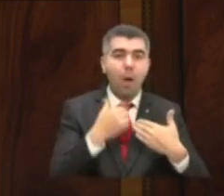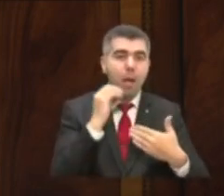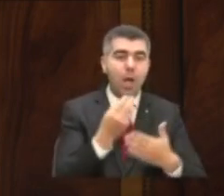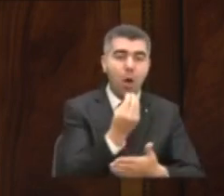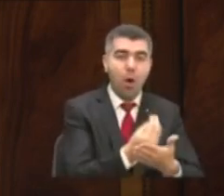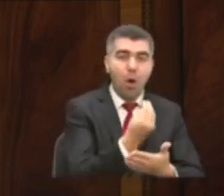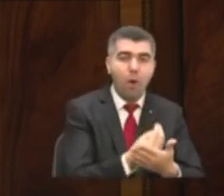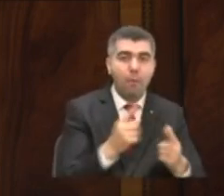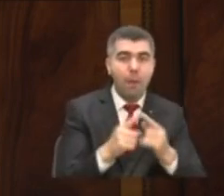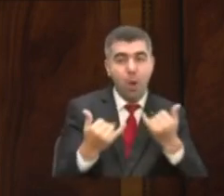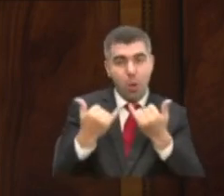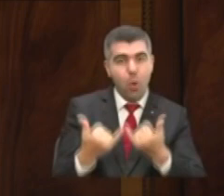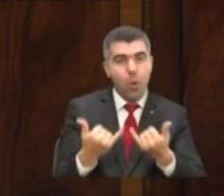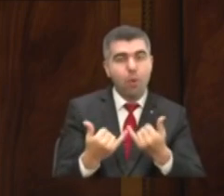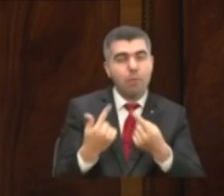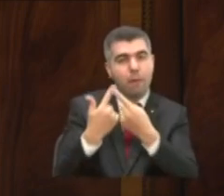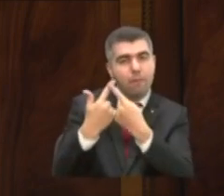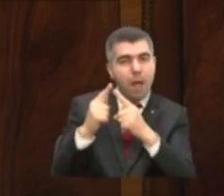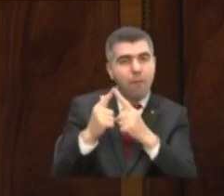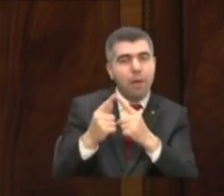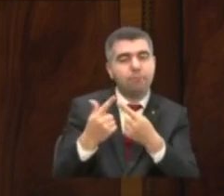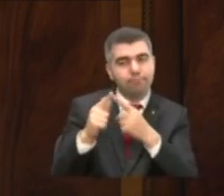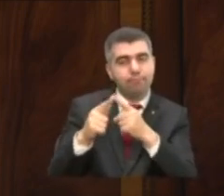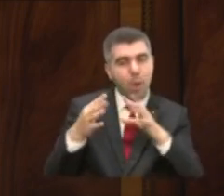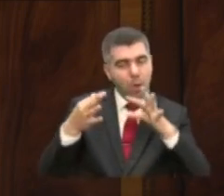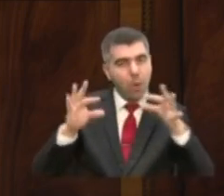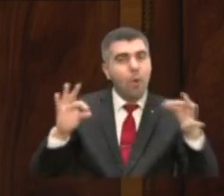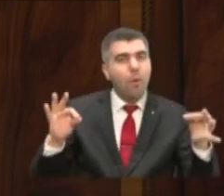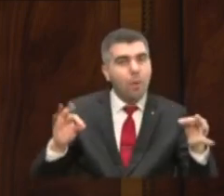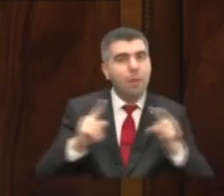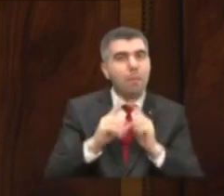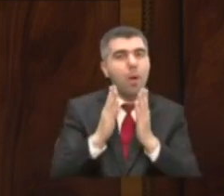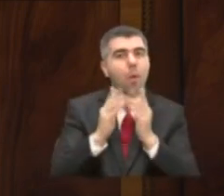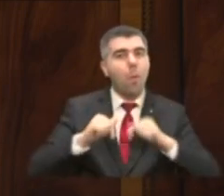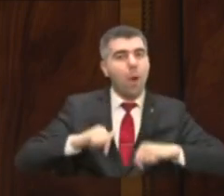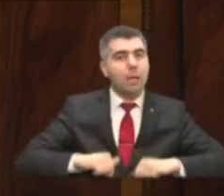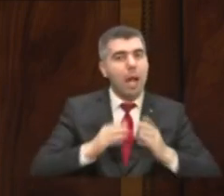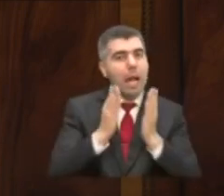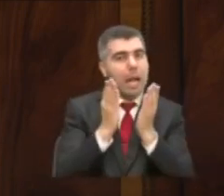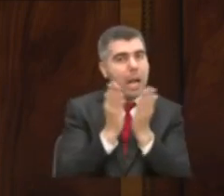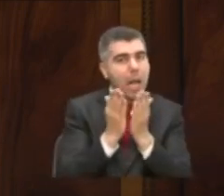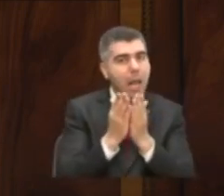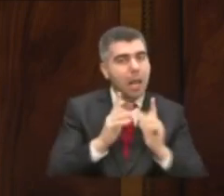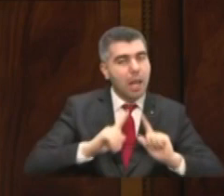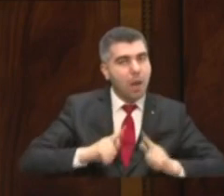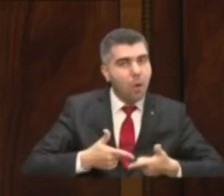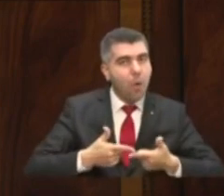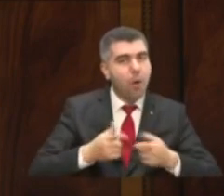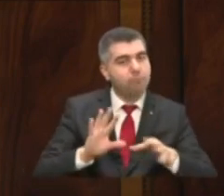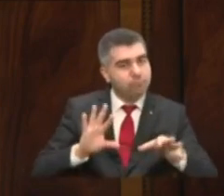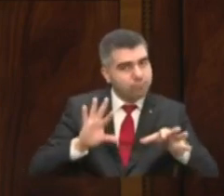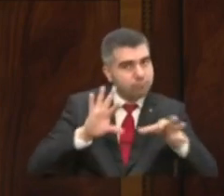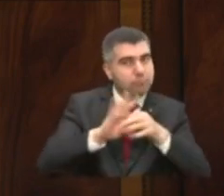غيتقوى، وغيتقوى اكثر عبر واحد الاليات محدده وزاره التعليم منخرطه فيها، وايضا الوزارات